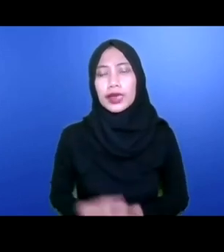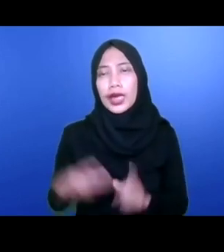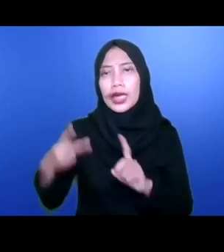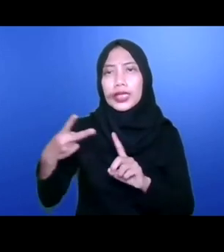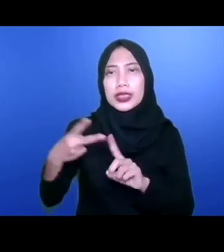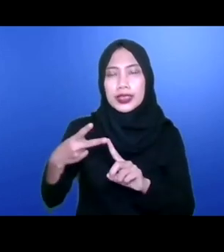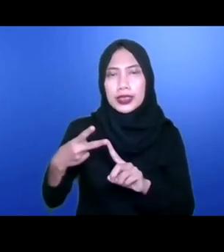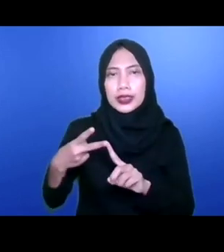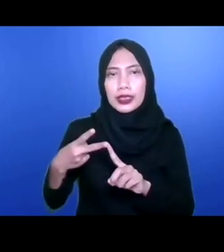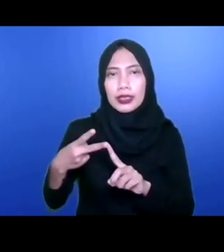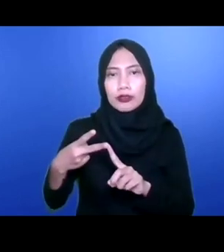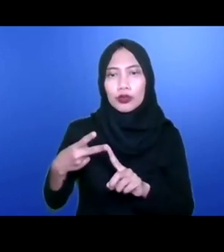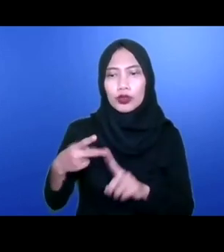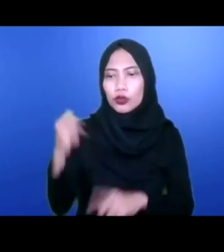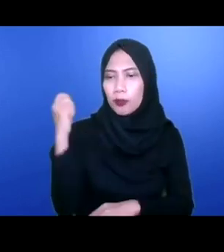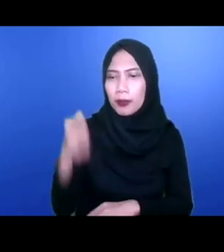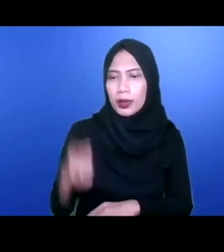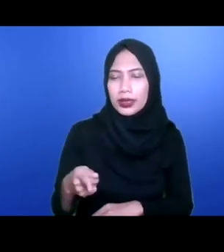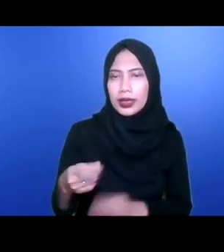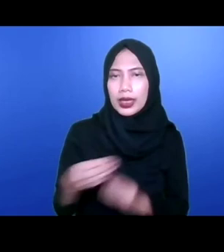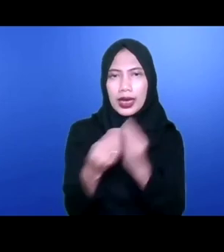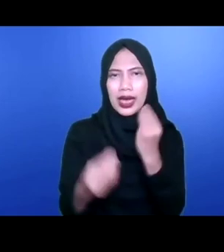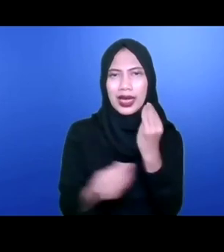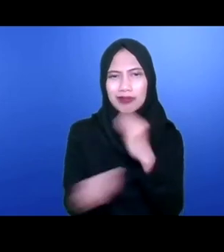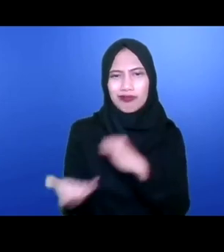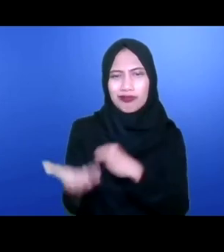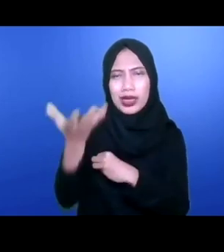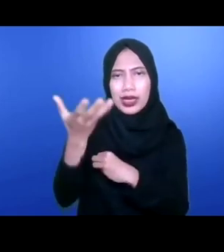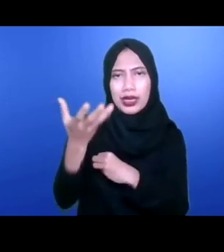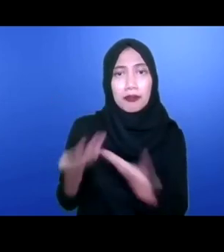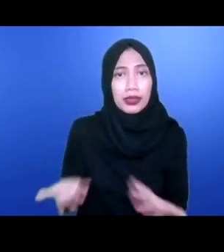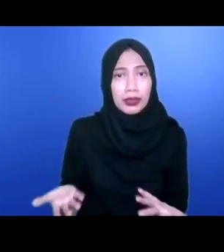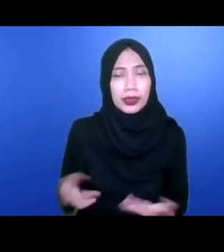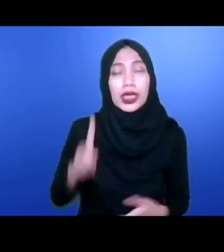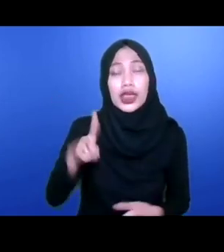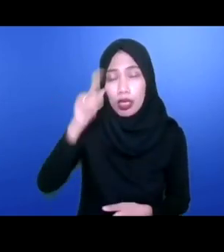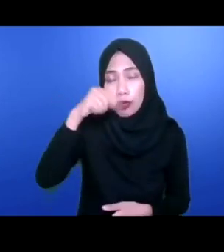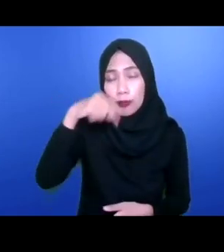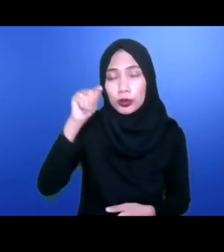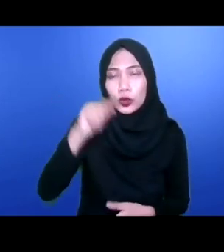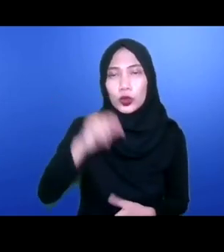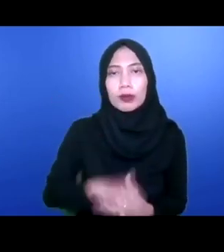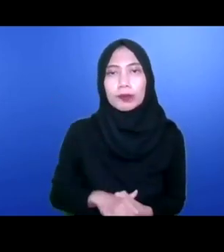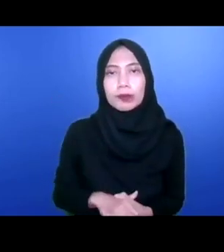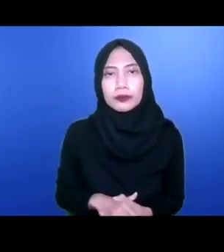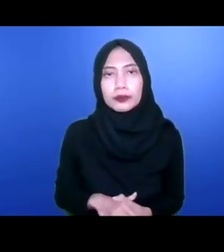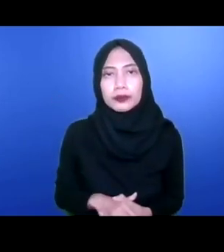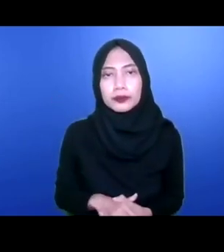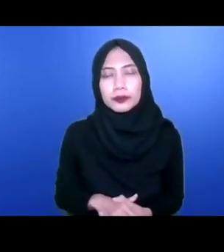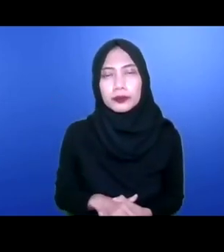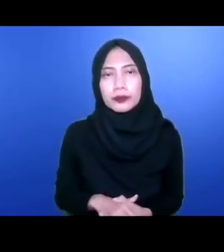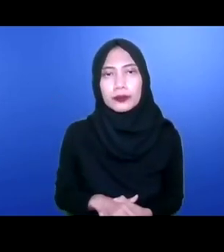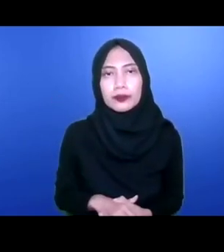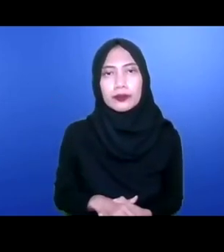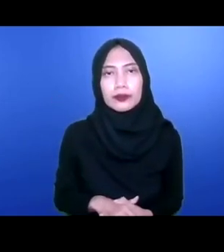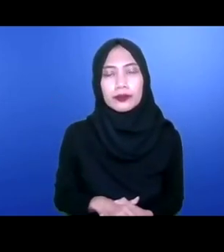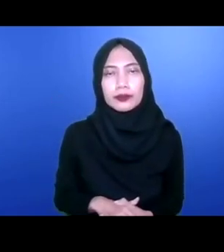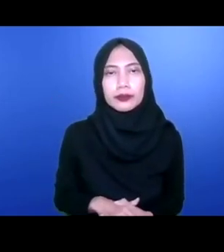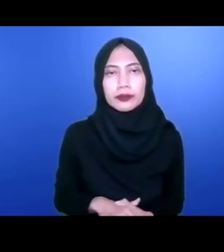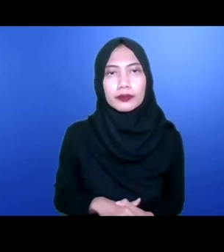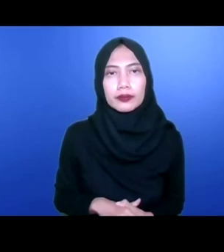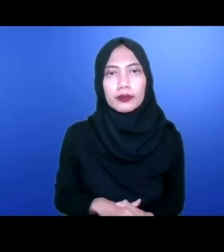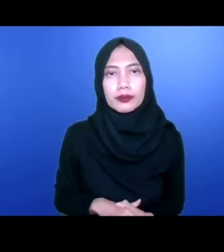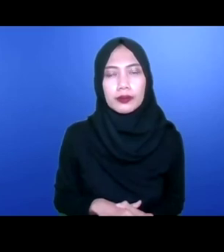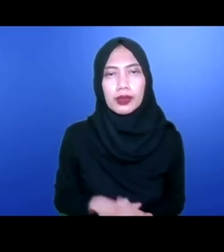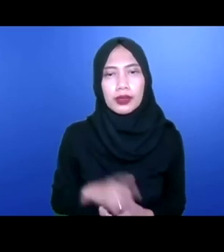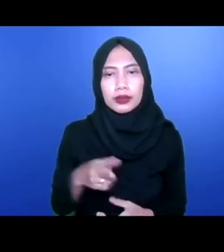yang tinggi, sampai sekarang memang masih ada, tapi perlu kreativitas dari bank-banknya,